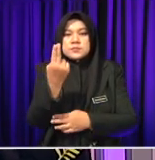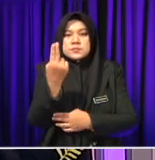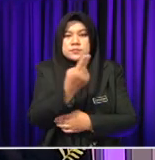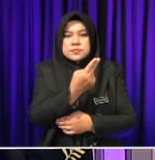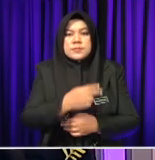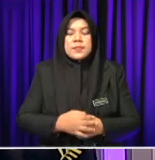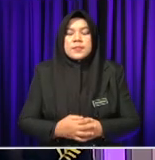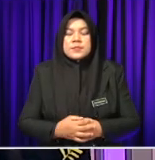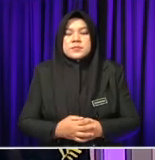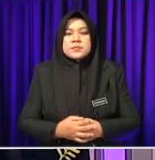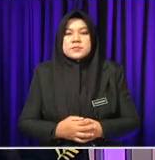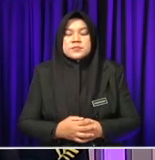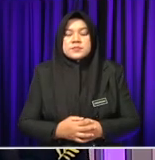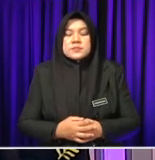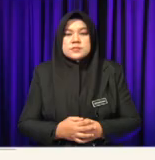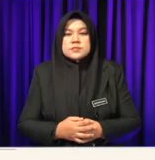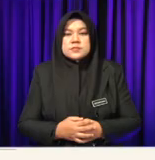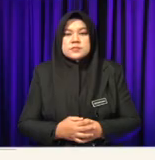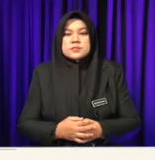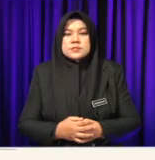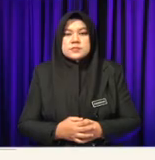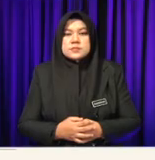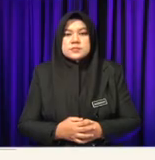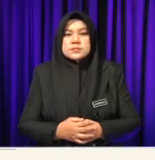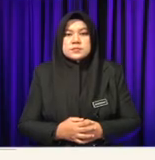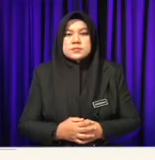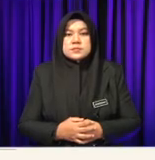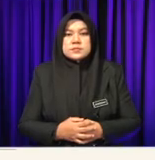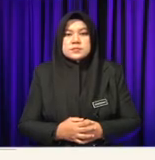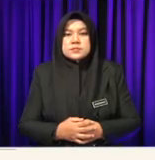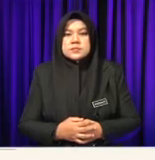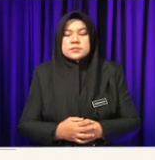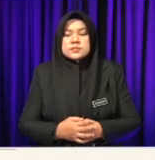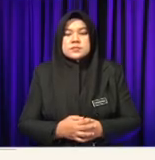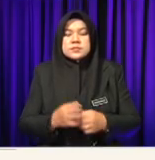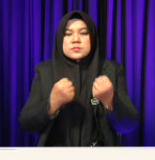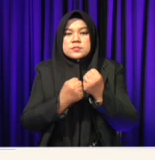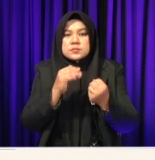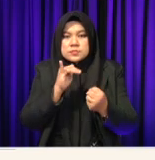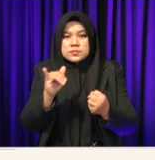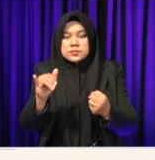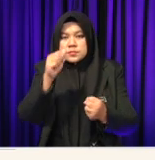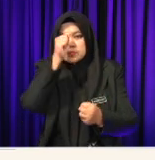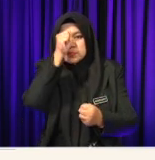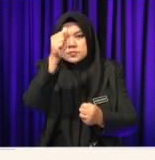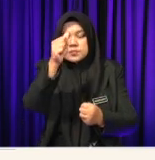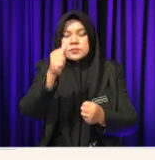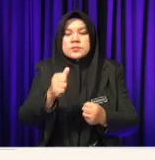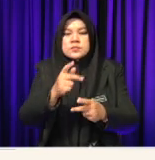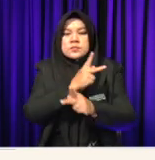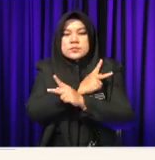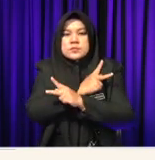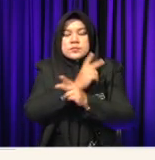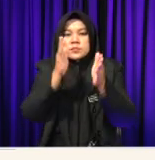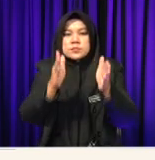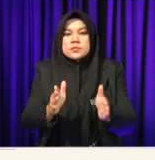minasyaitanirrajim Innallaha yuhibbulsitin okey Sesungguhnya Allah Subhanahu waala mengasihi orang